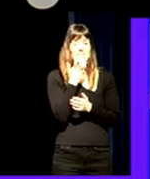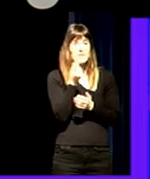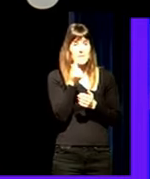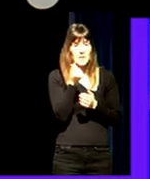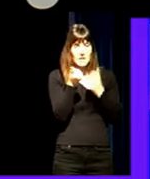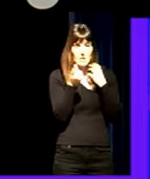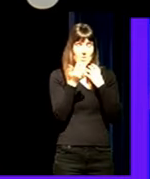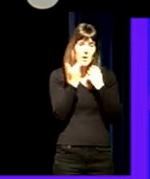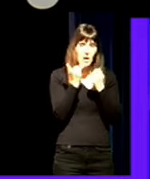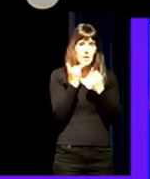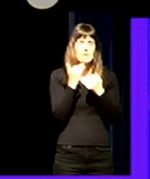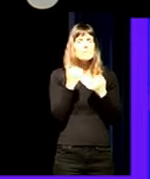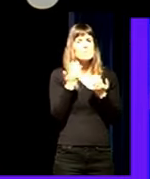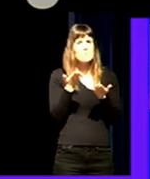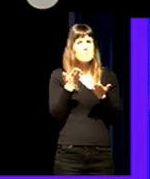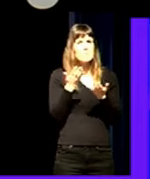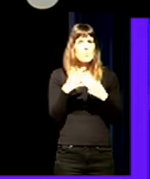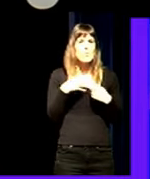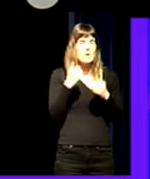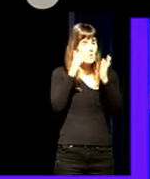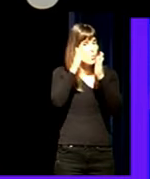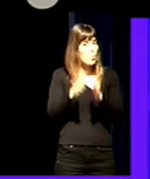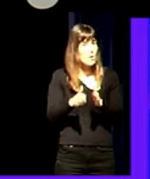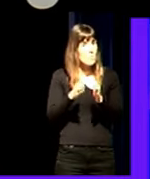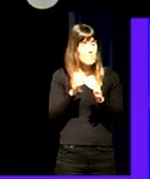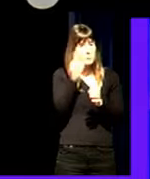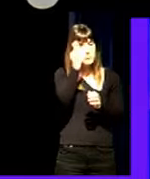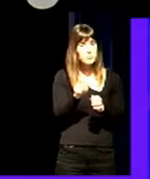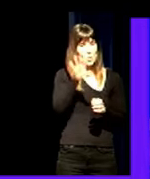gorputza. Erosi eta armak.